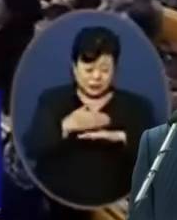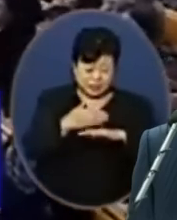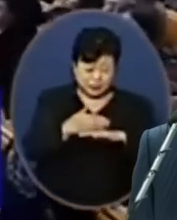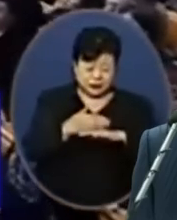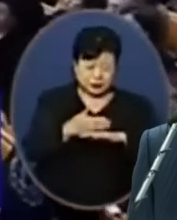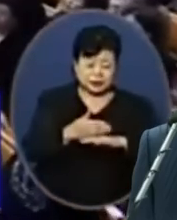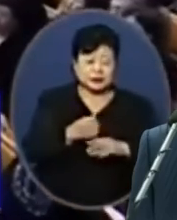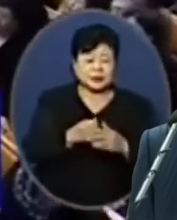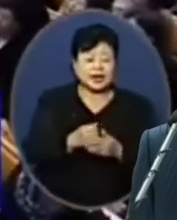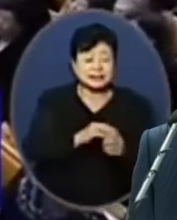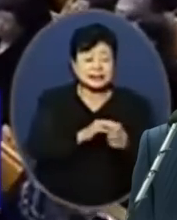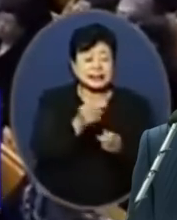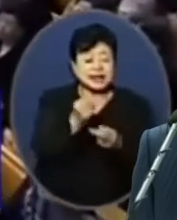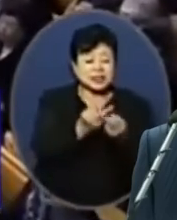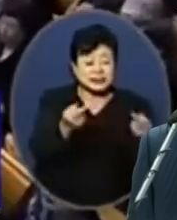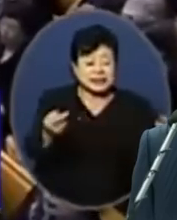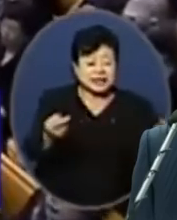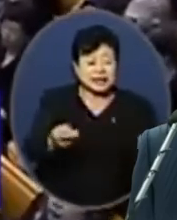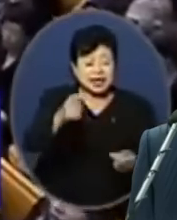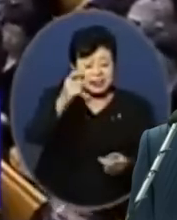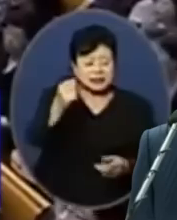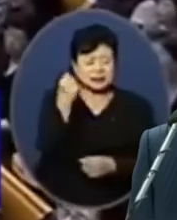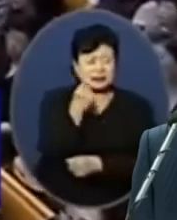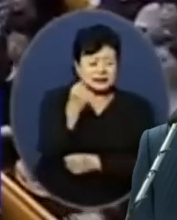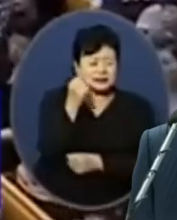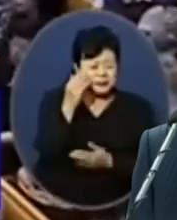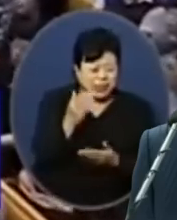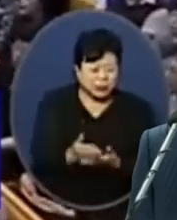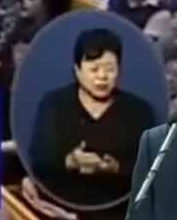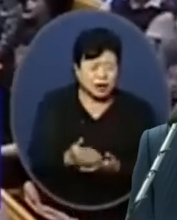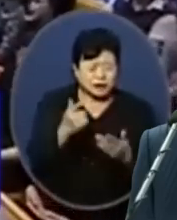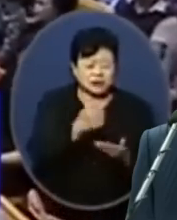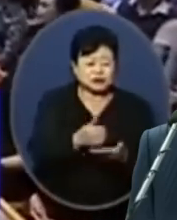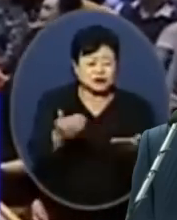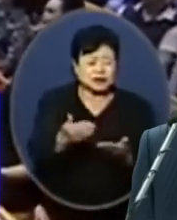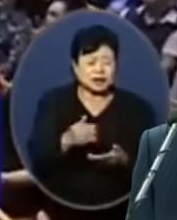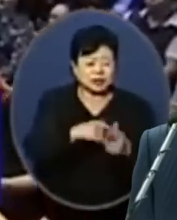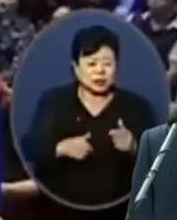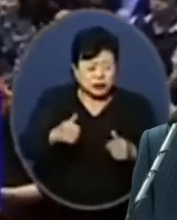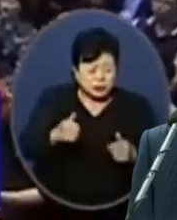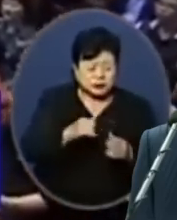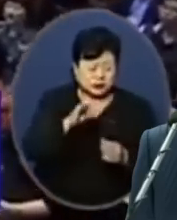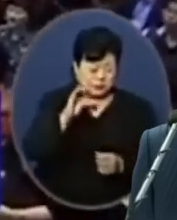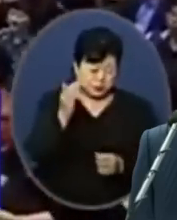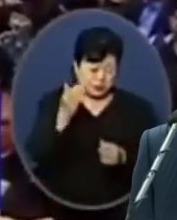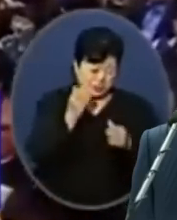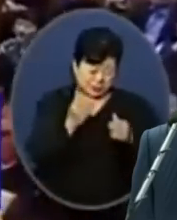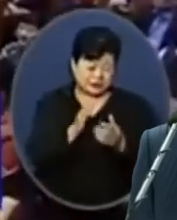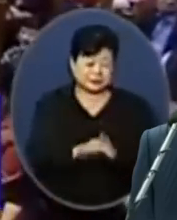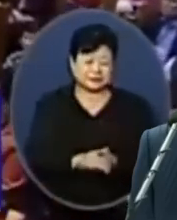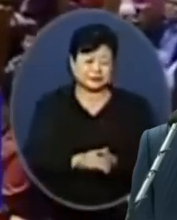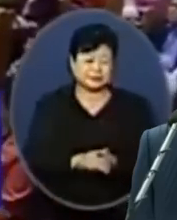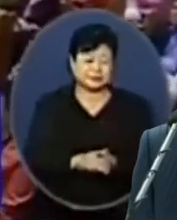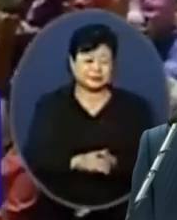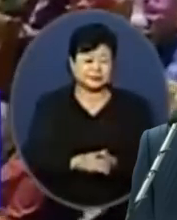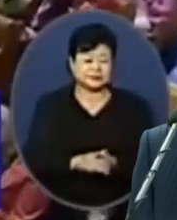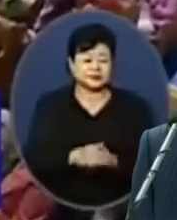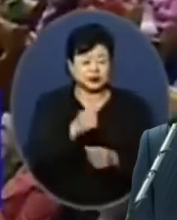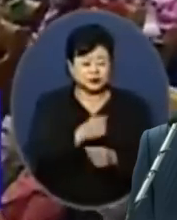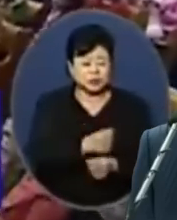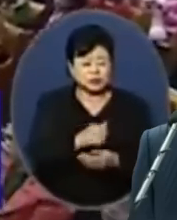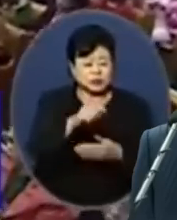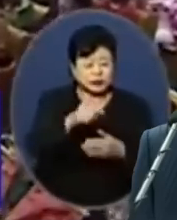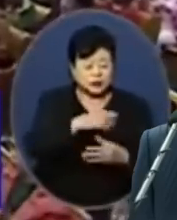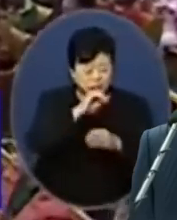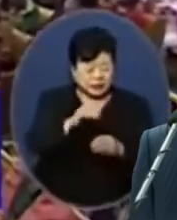감사하노니, 그러므로 내 사랑하는 형제들아 견실하여 흔들리지 말고 항상 주 일에 더욱 힘쓰는 자들이 되라. 이는 너희 수고가 주